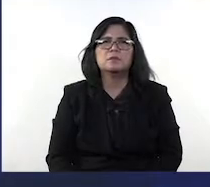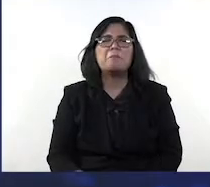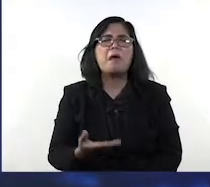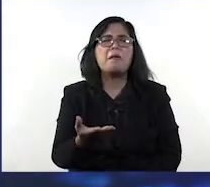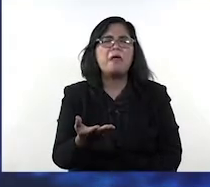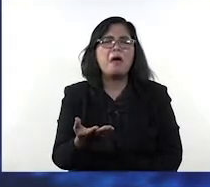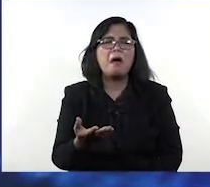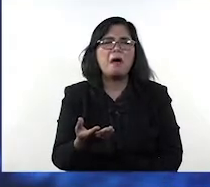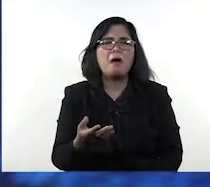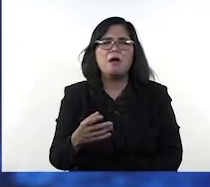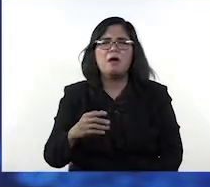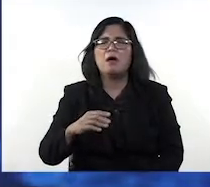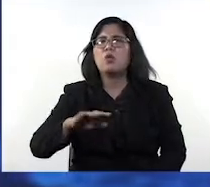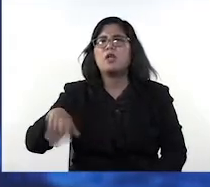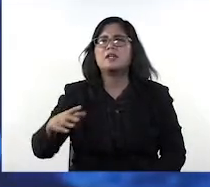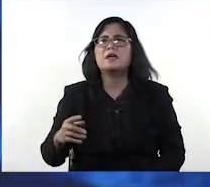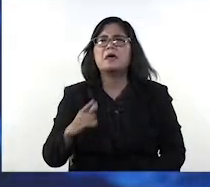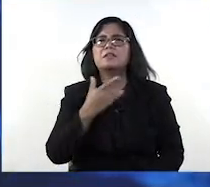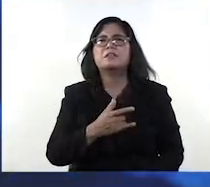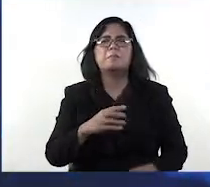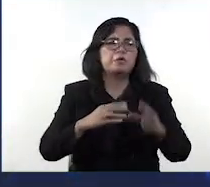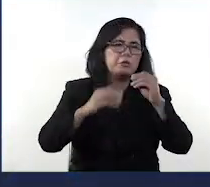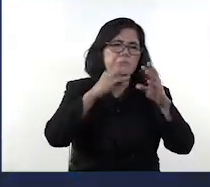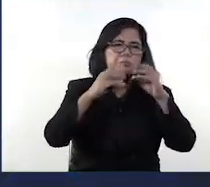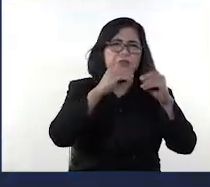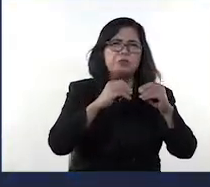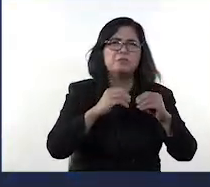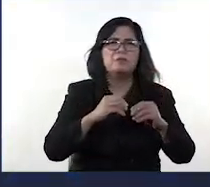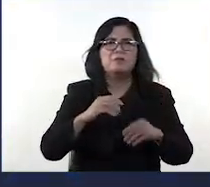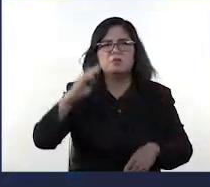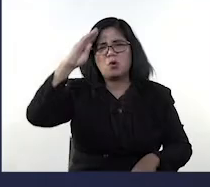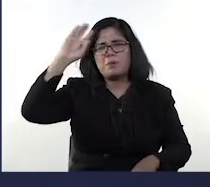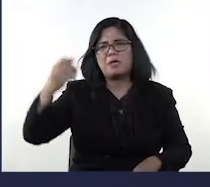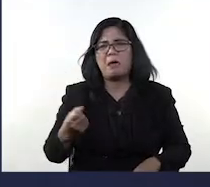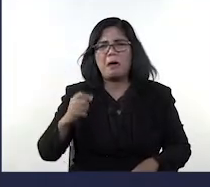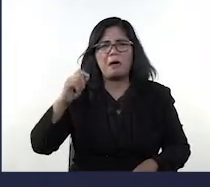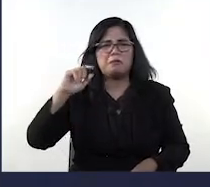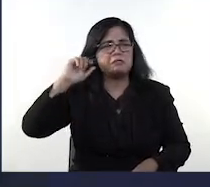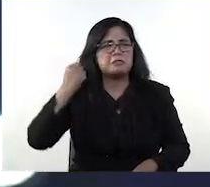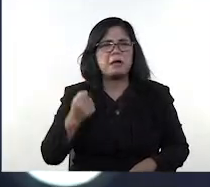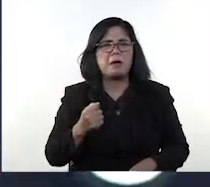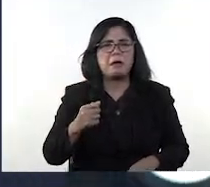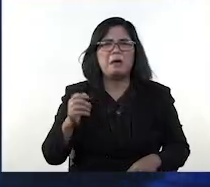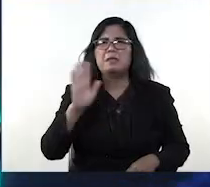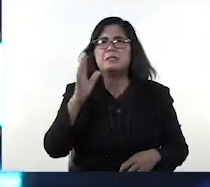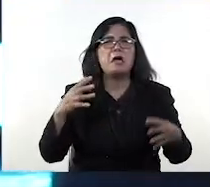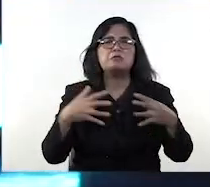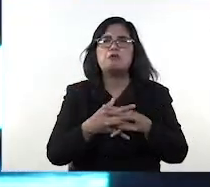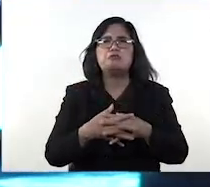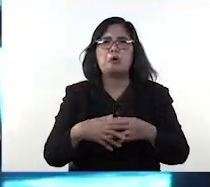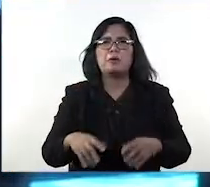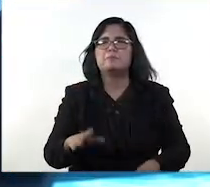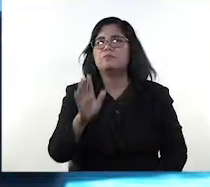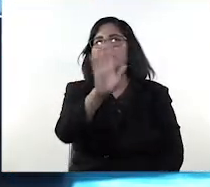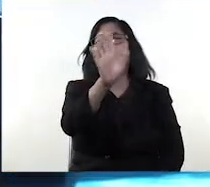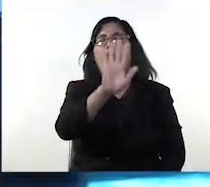rumah tangga saya tetap ribut wanita hai hai ini memang kita udah nggak cocok mungkin Hai Bukan dia Kalijodo